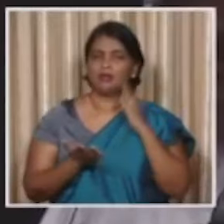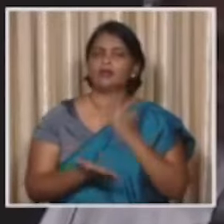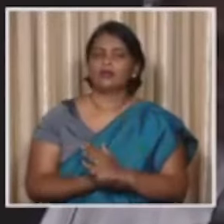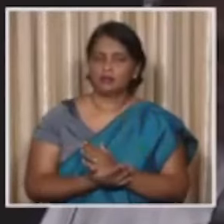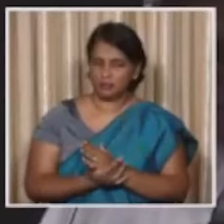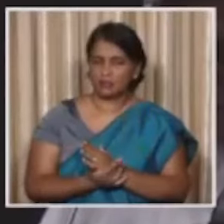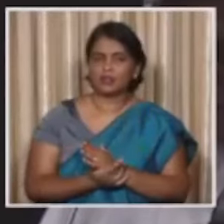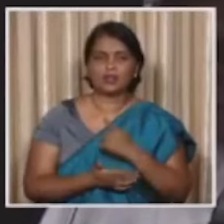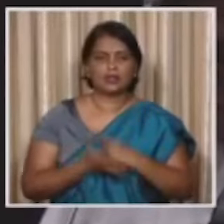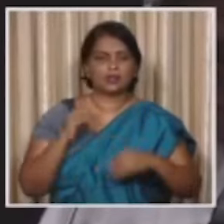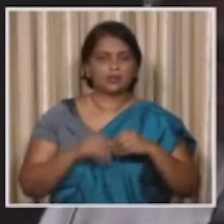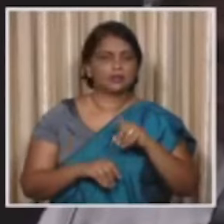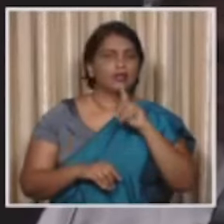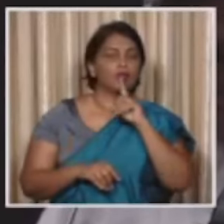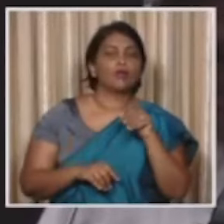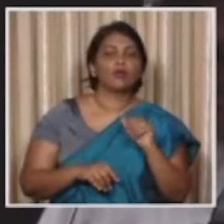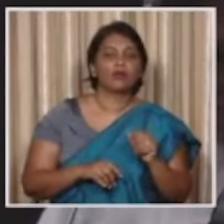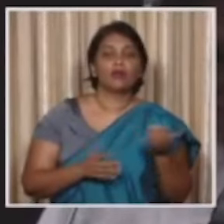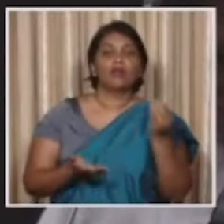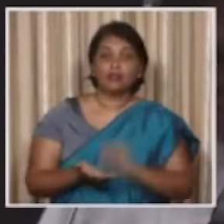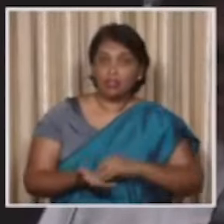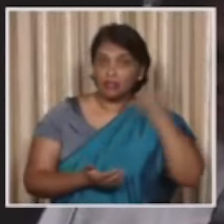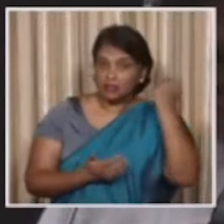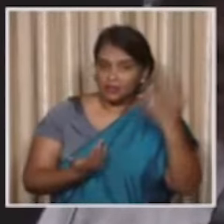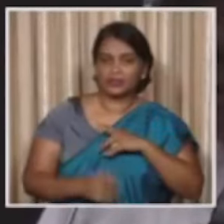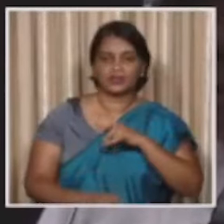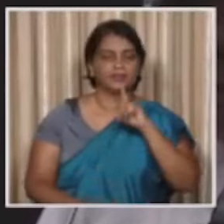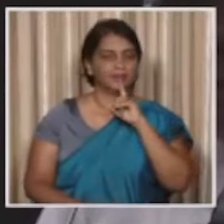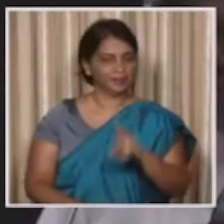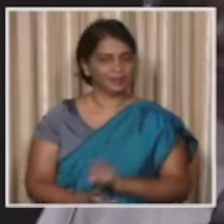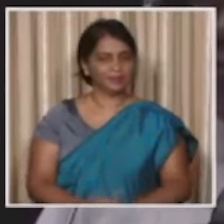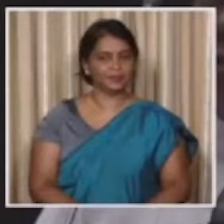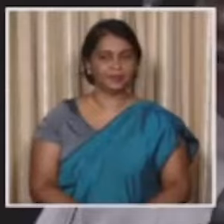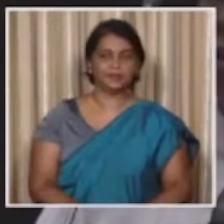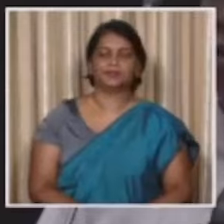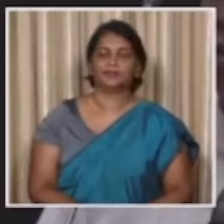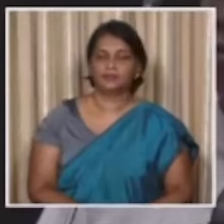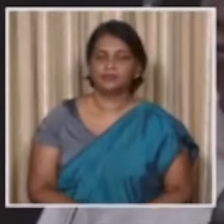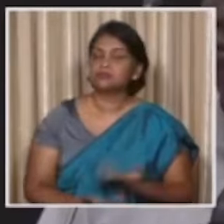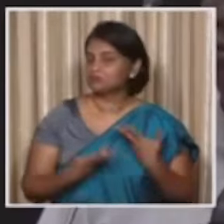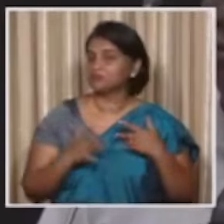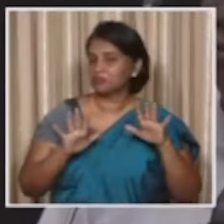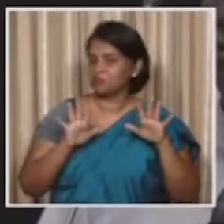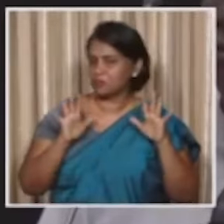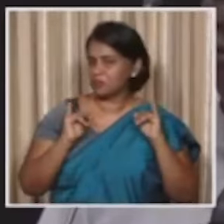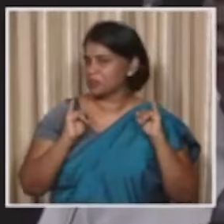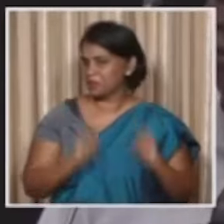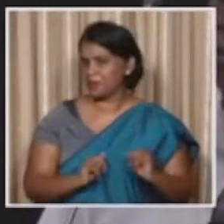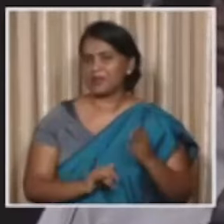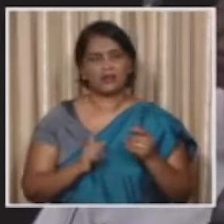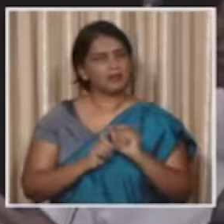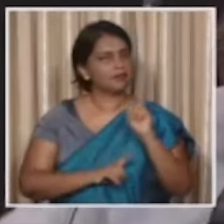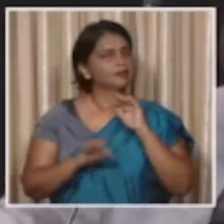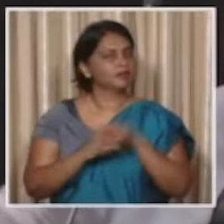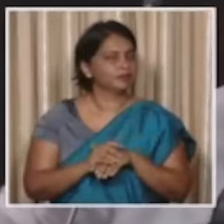කියනවා චන්ද ප්‍රකාශ කරන්න කාර්දයෝ තව කතාවක් කලතම ඒකටත් චන්ද ප්‍රකාශ කර. බල මොන තරන් නරක විදියටද මේ